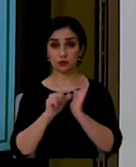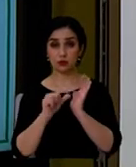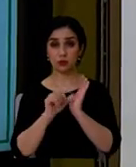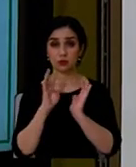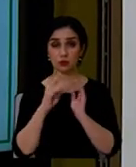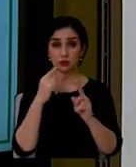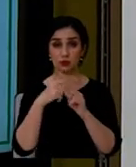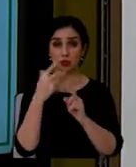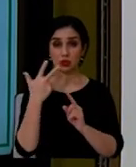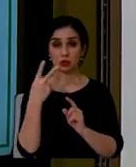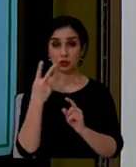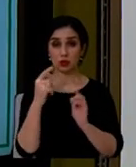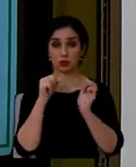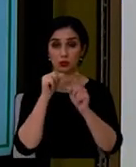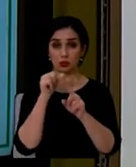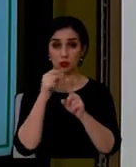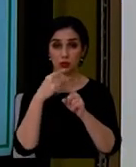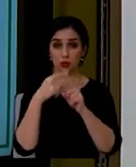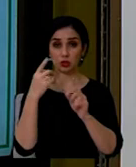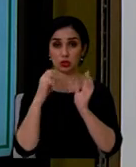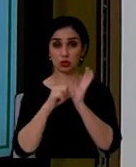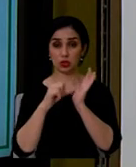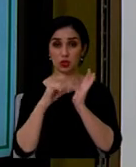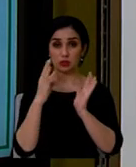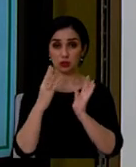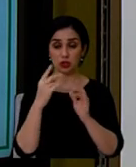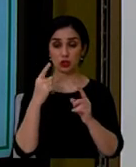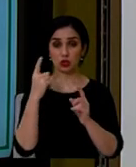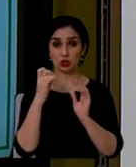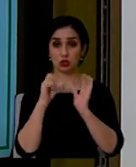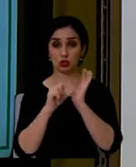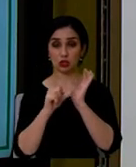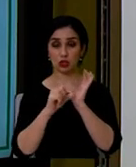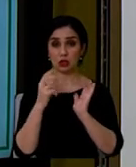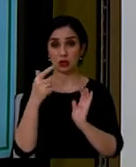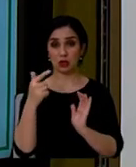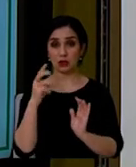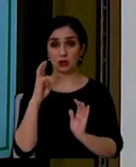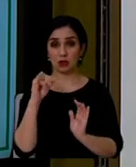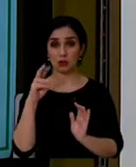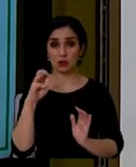64 плюс 32 плюс 64 – 160 грамм на моль.